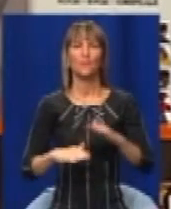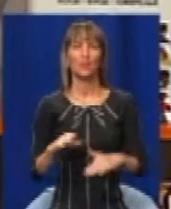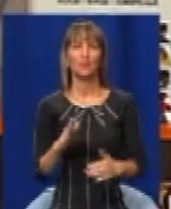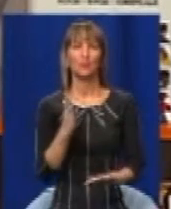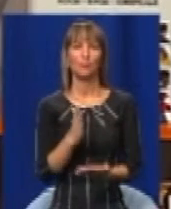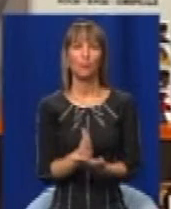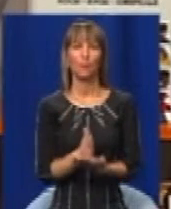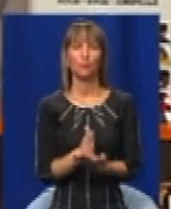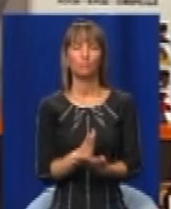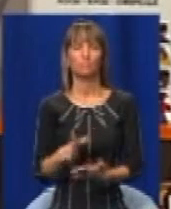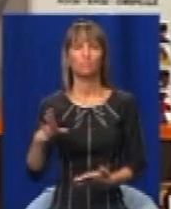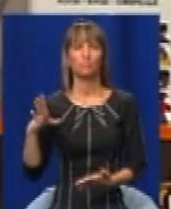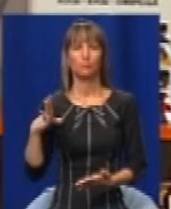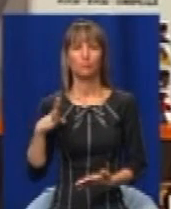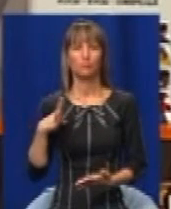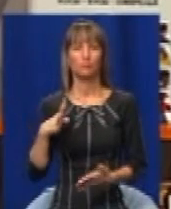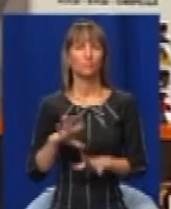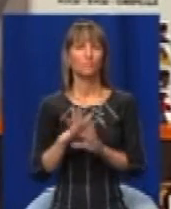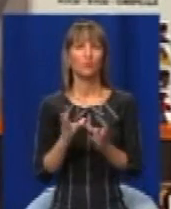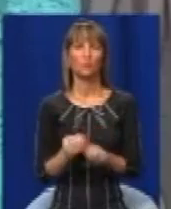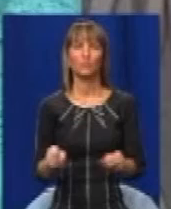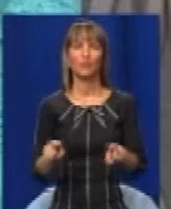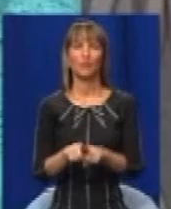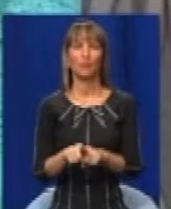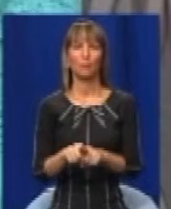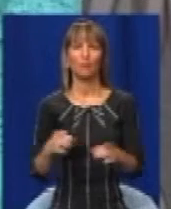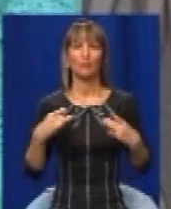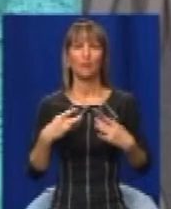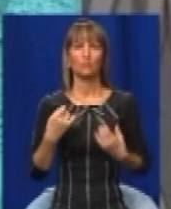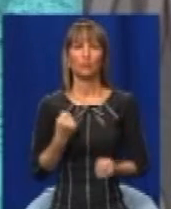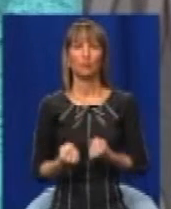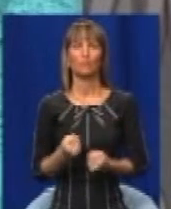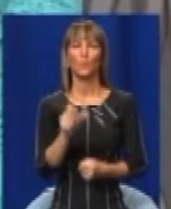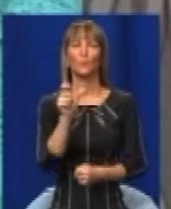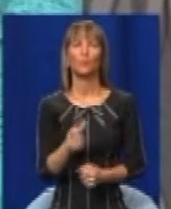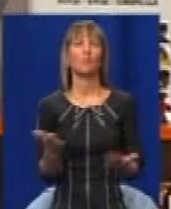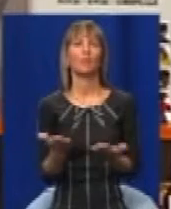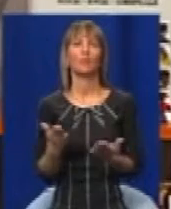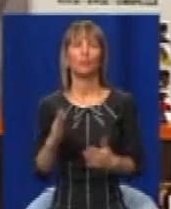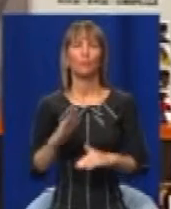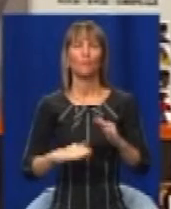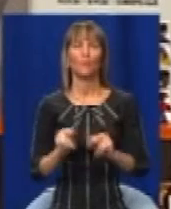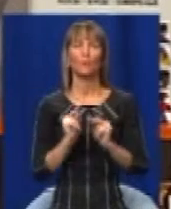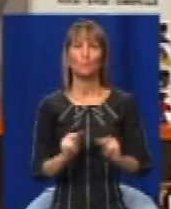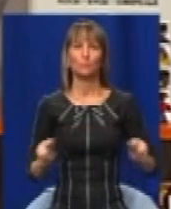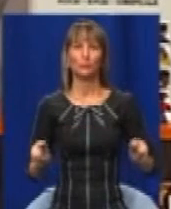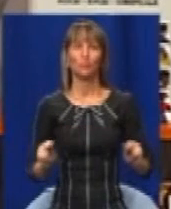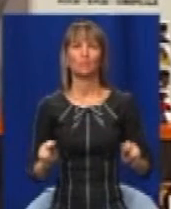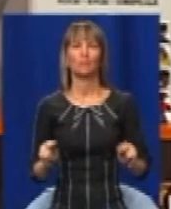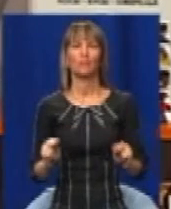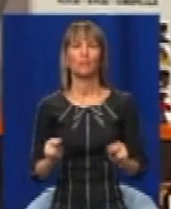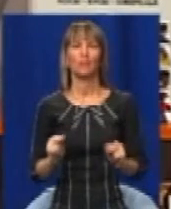мають бути взагалі такими стресостійкими людина, в яких професіях? Учитель,